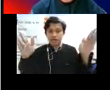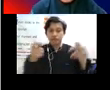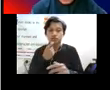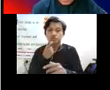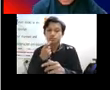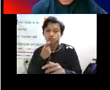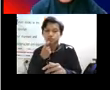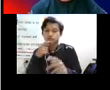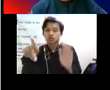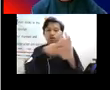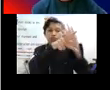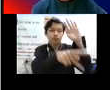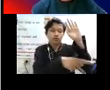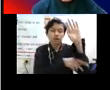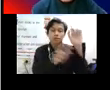Word